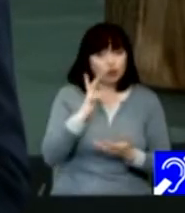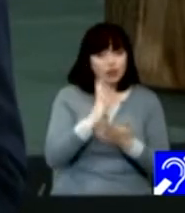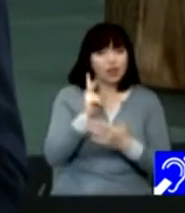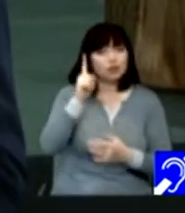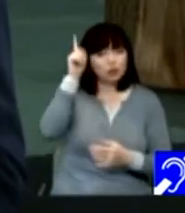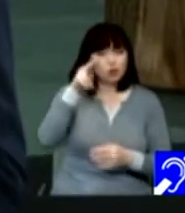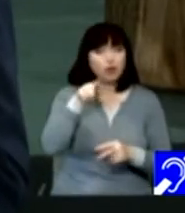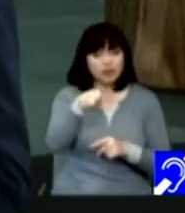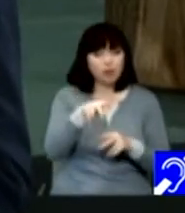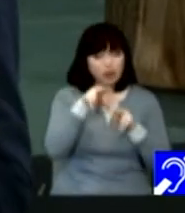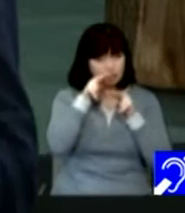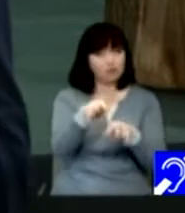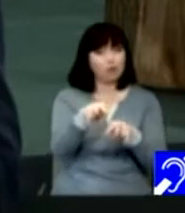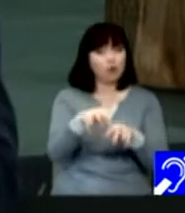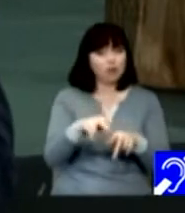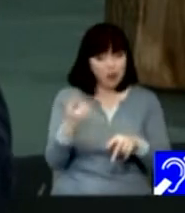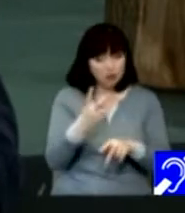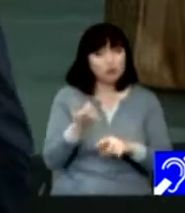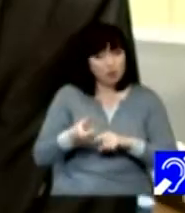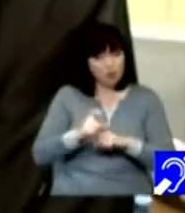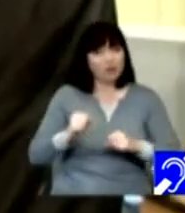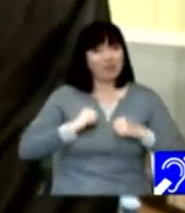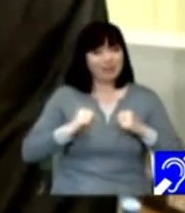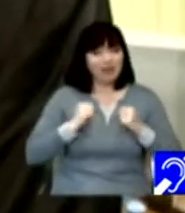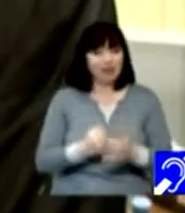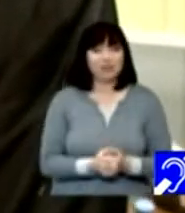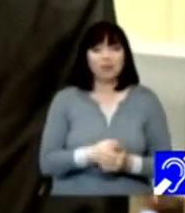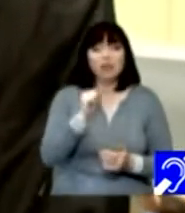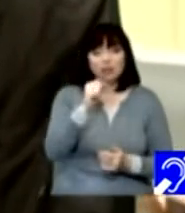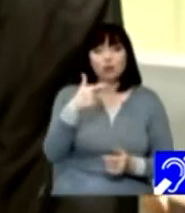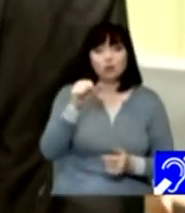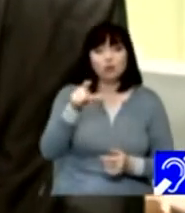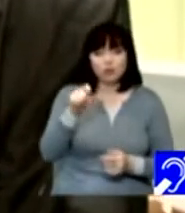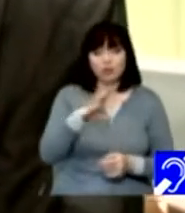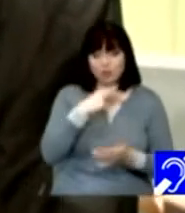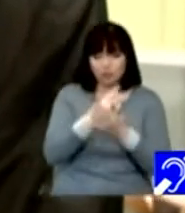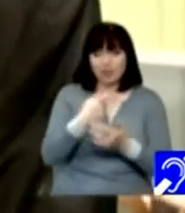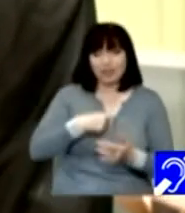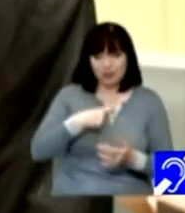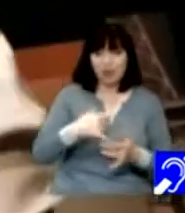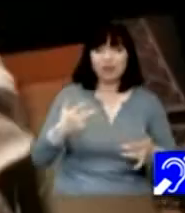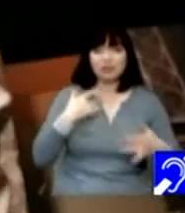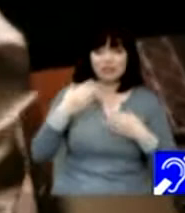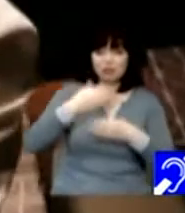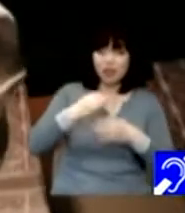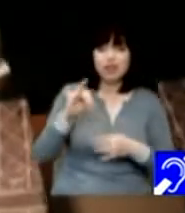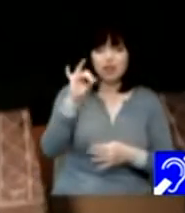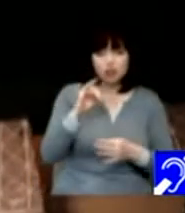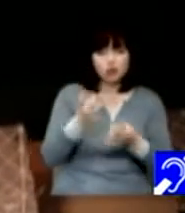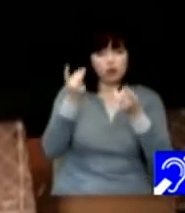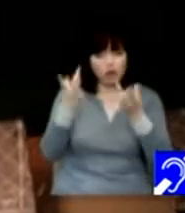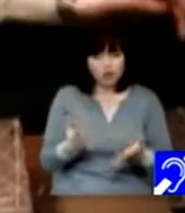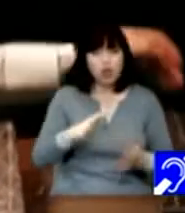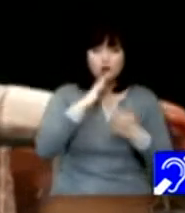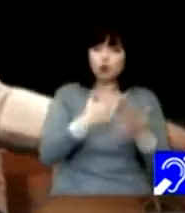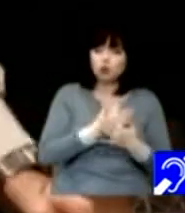cu ochii pe tine, de aceea fii mult mai atent la ceea ce creezi. Anatol Guzic s-a remarcat în rolurile din spectacolele O istorie foarte simplă,